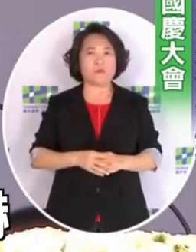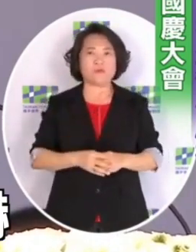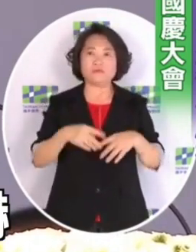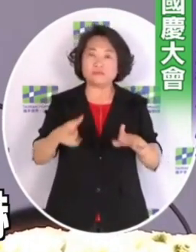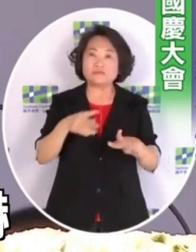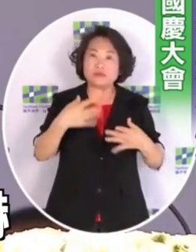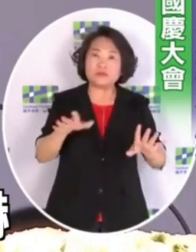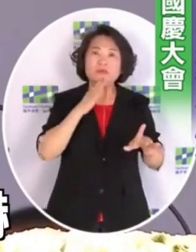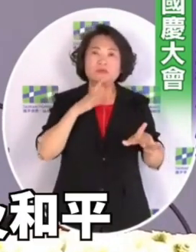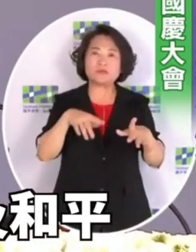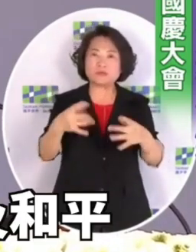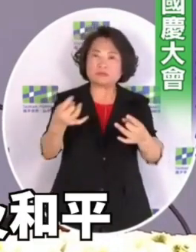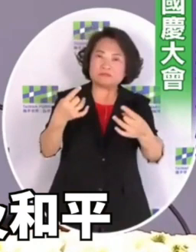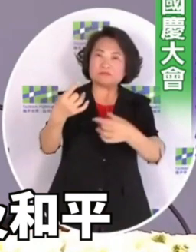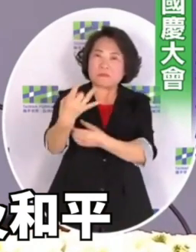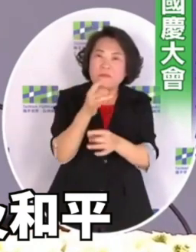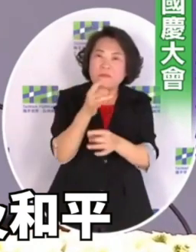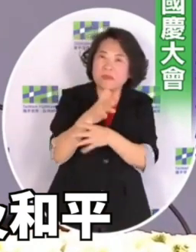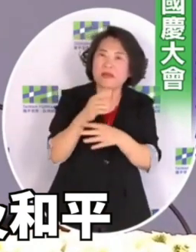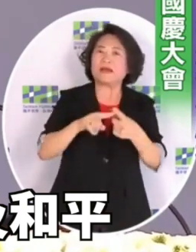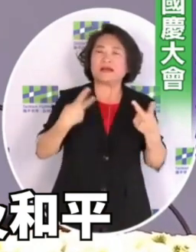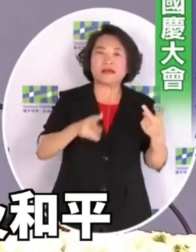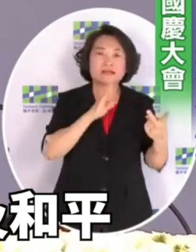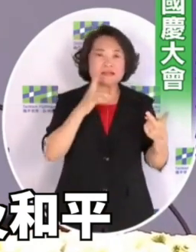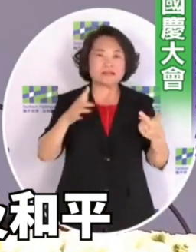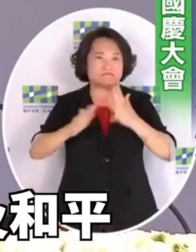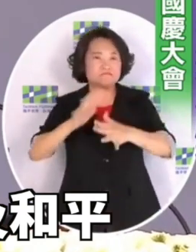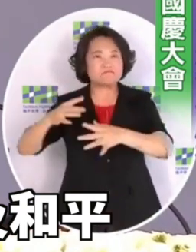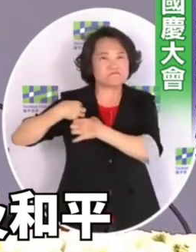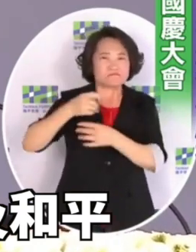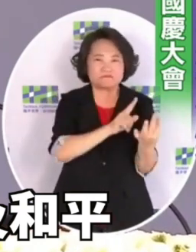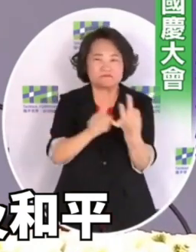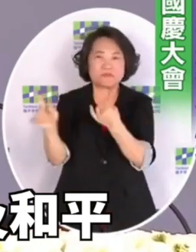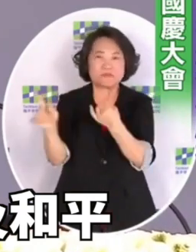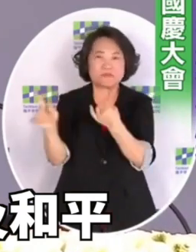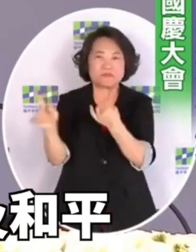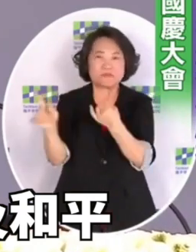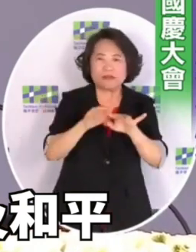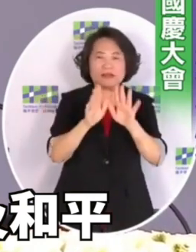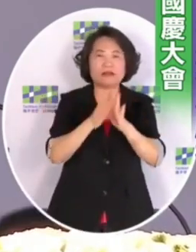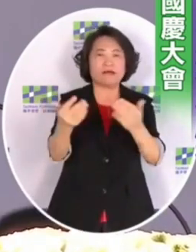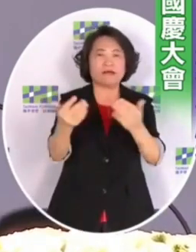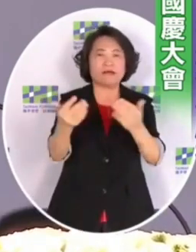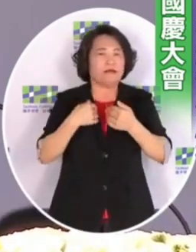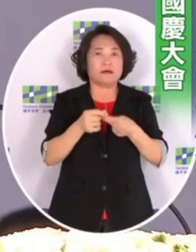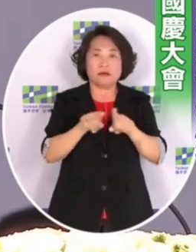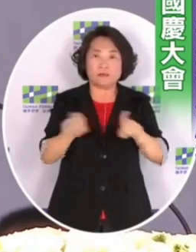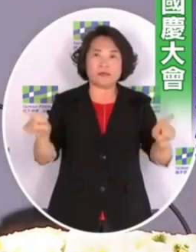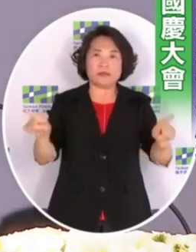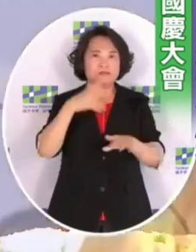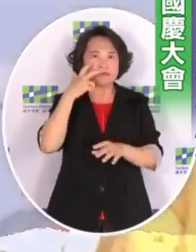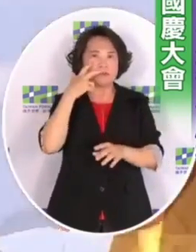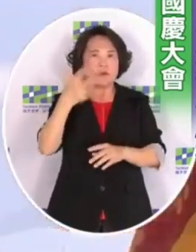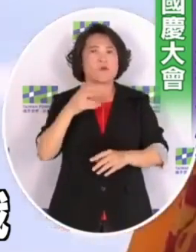种文攻武吓，强烈挑战的区域的稳定以及和平。各位国人